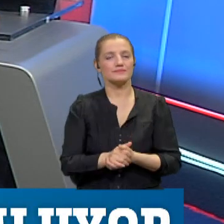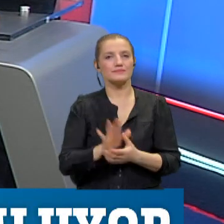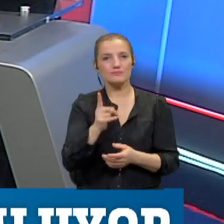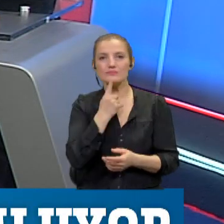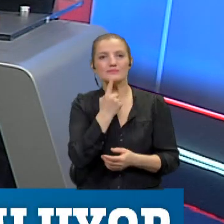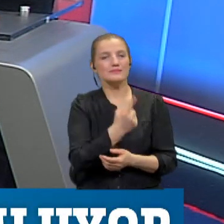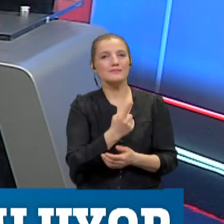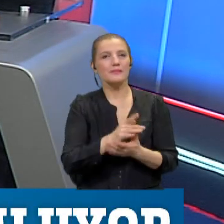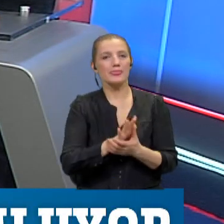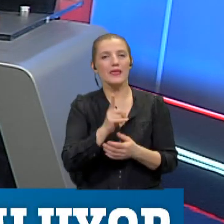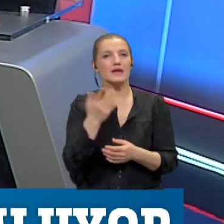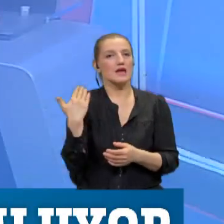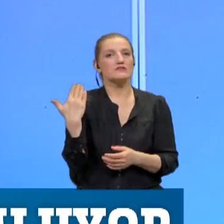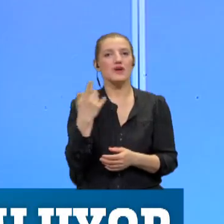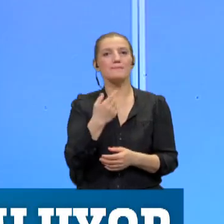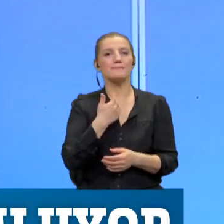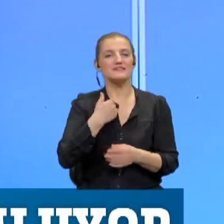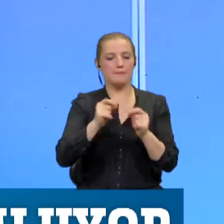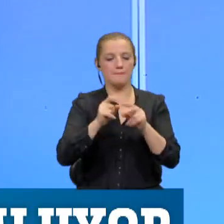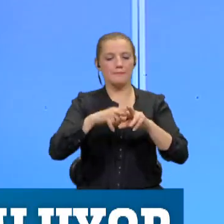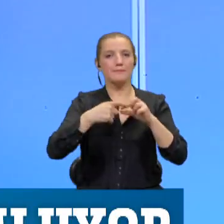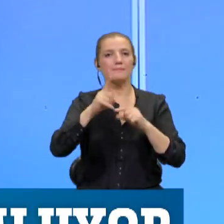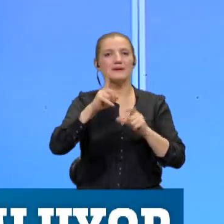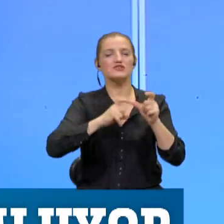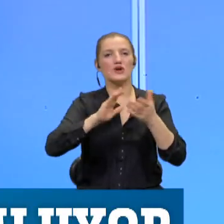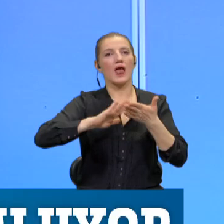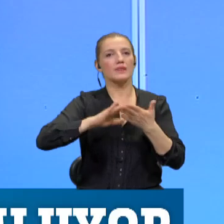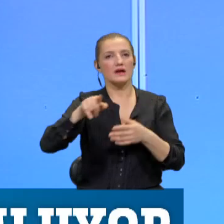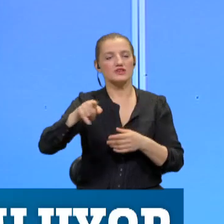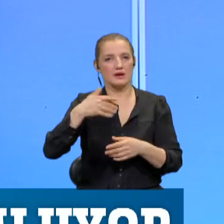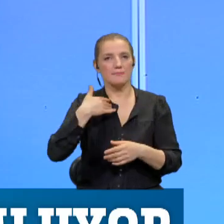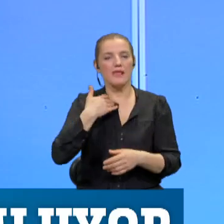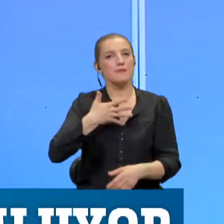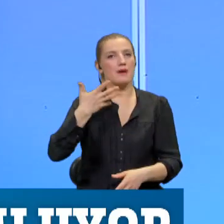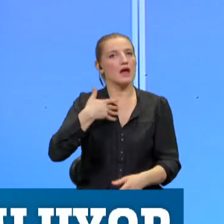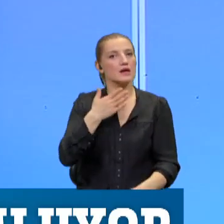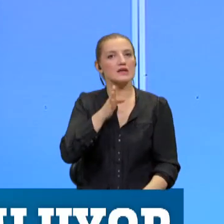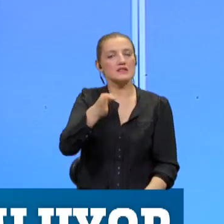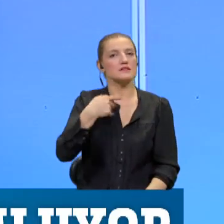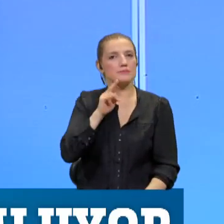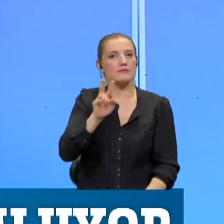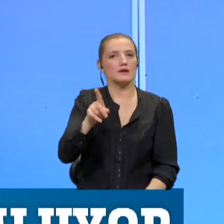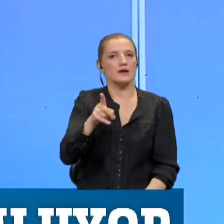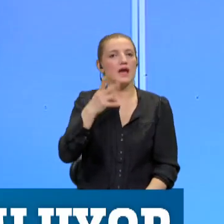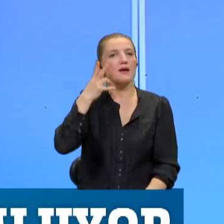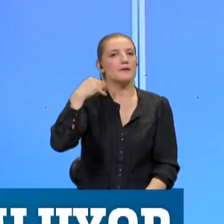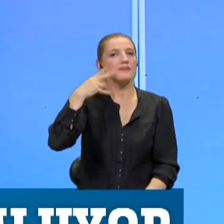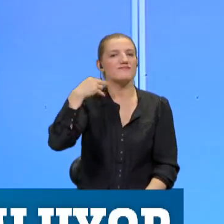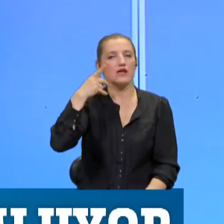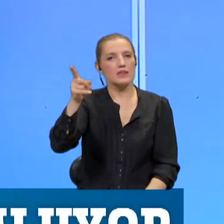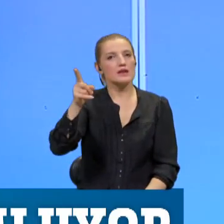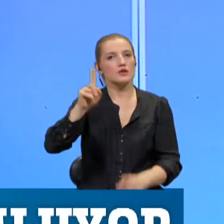diyeceğim de abi geçen bizim Barış yarkadaş televizyonda söyledi Ben de gittim merak ettim baktım ve efendilerinin